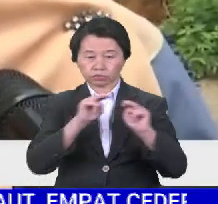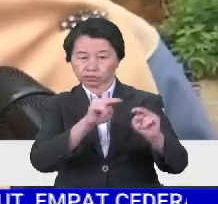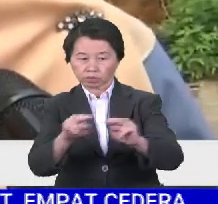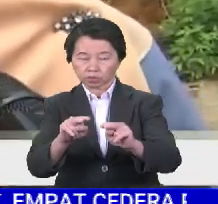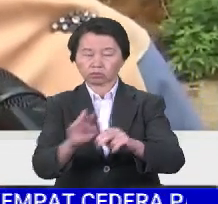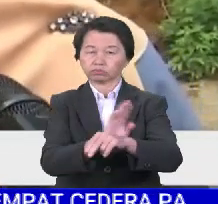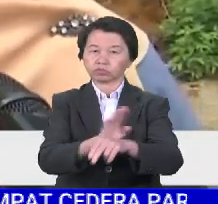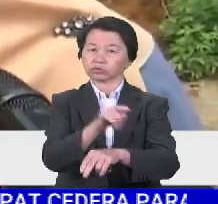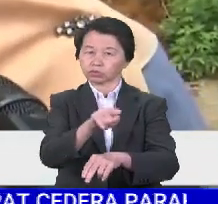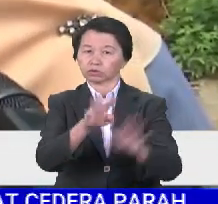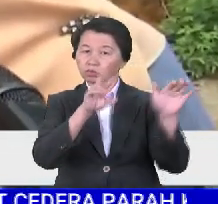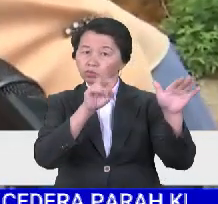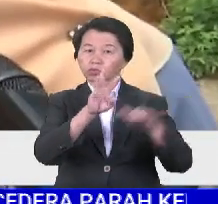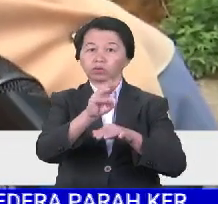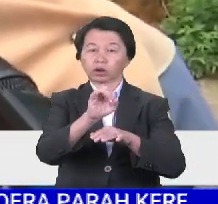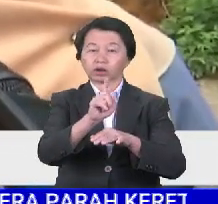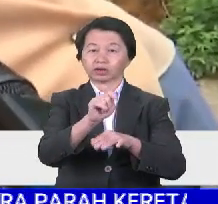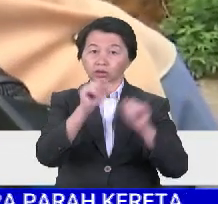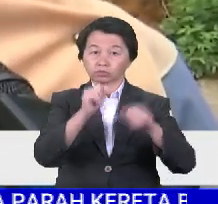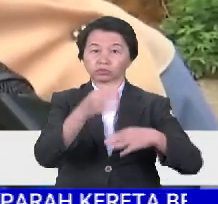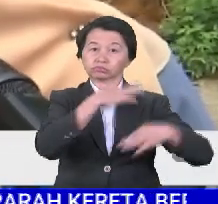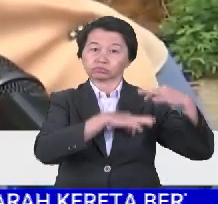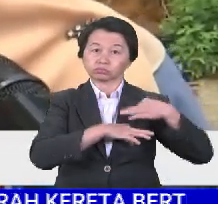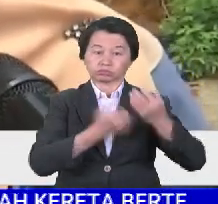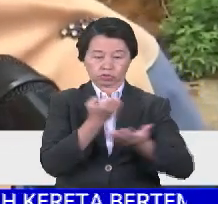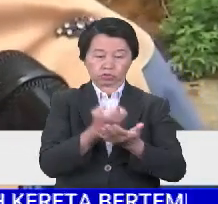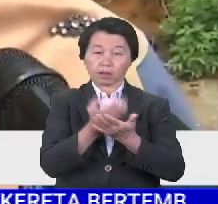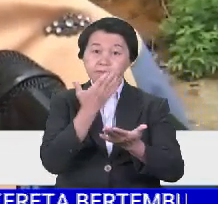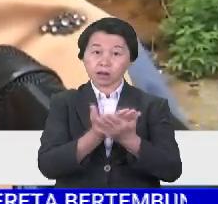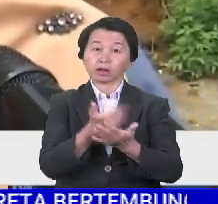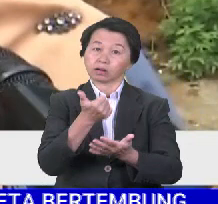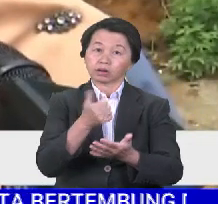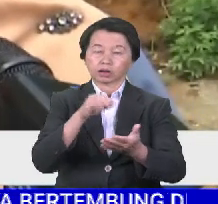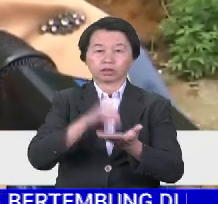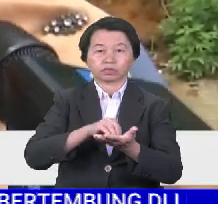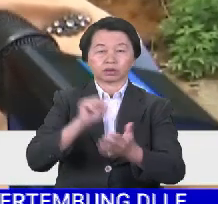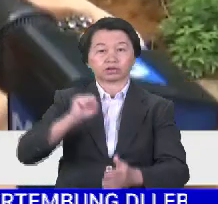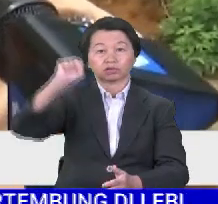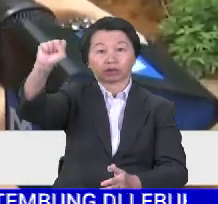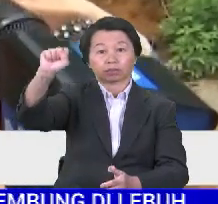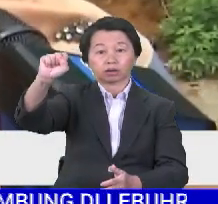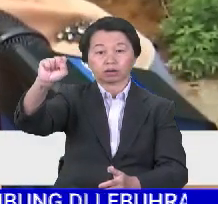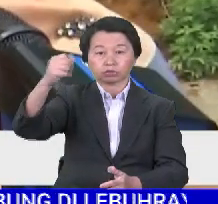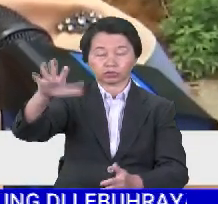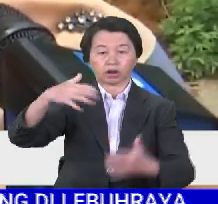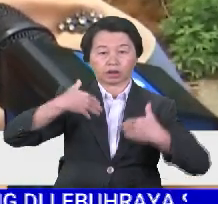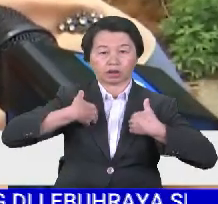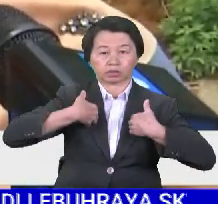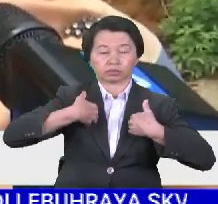industri ini boleh menjana ekonomi yang baiklah. Ya, terutama di Sabah telah